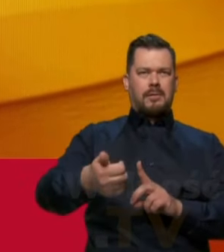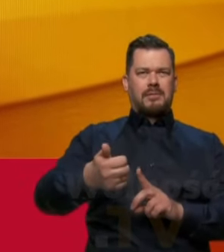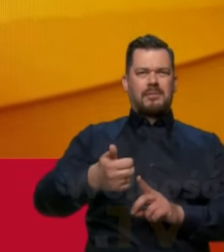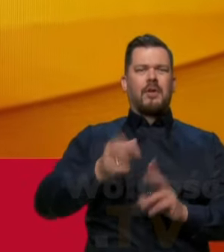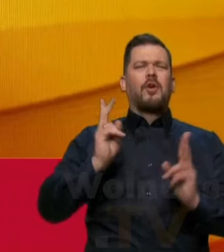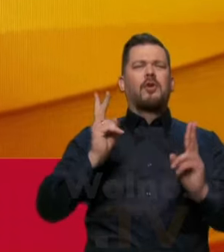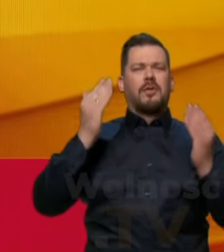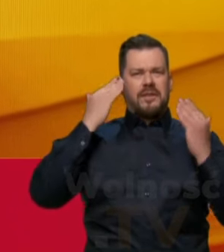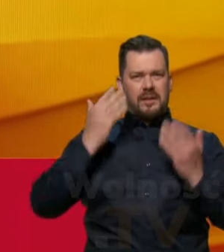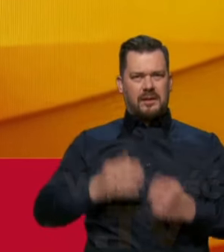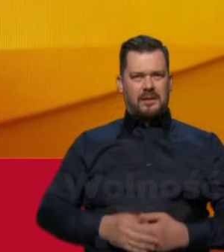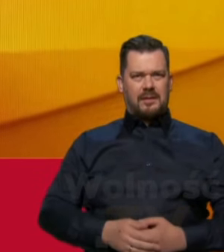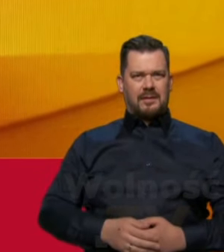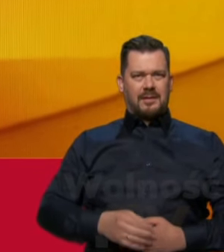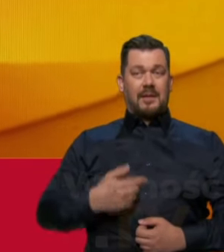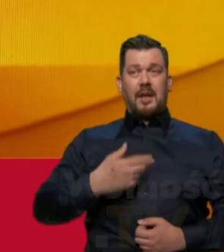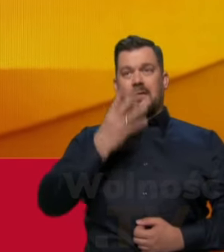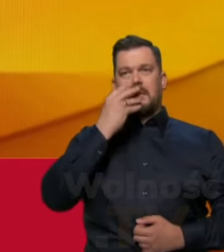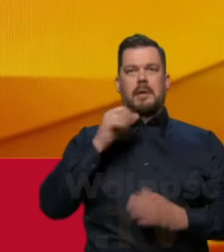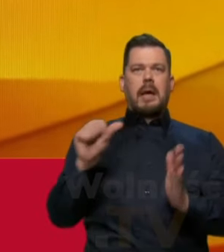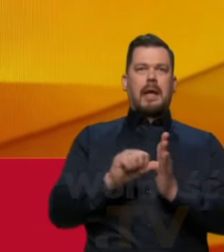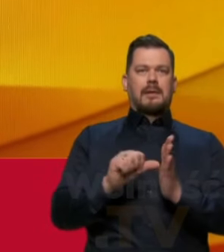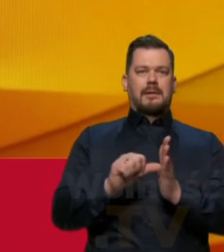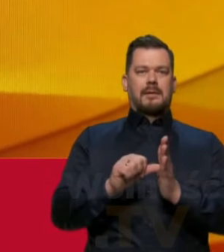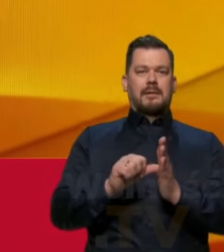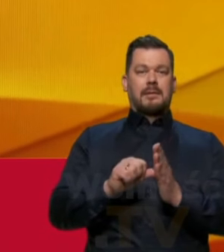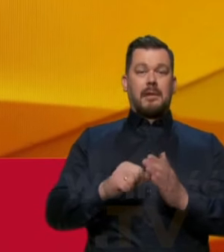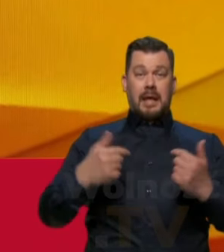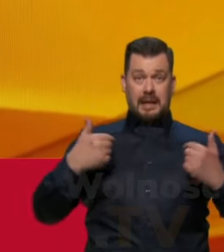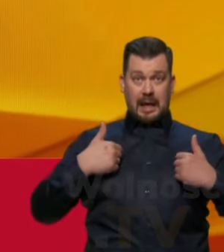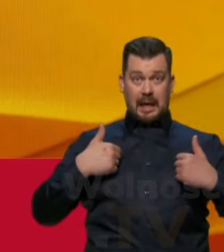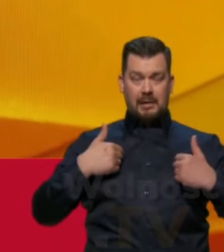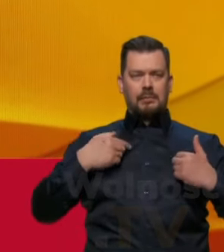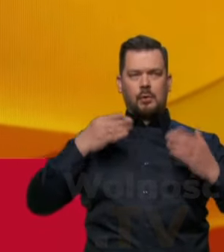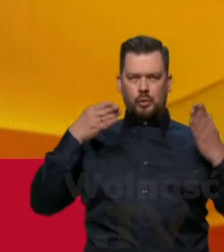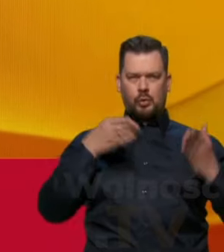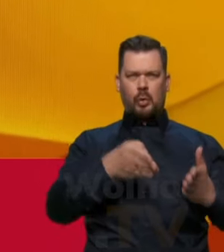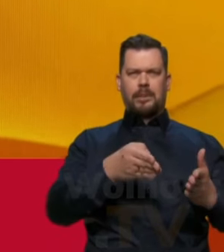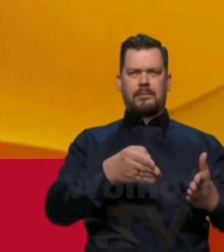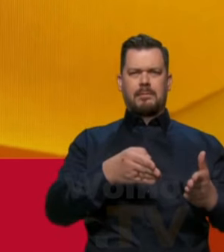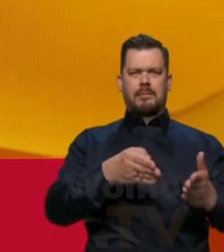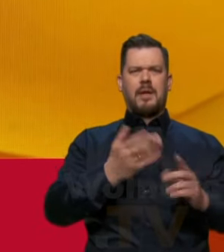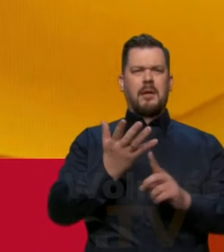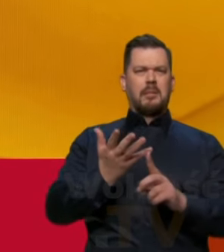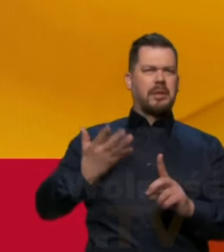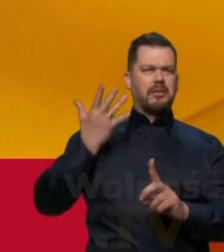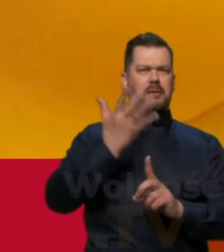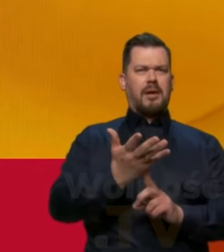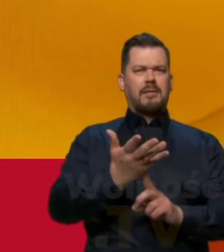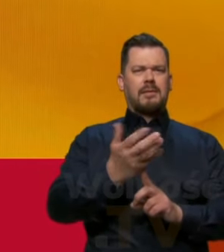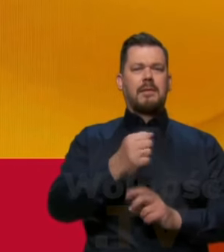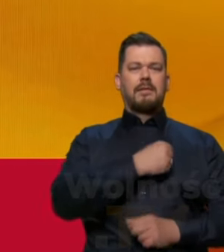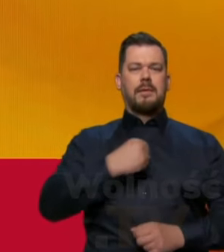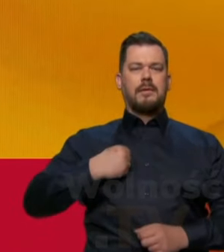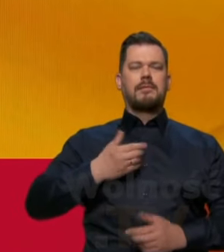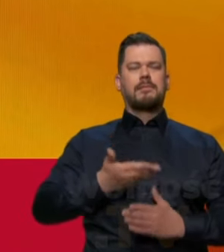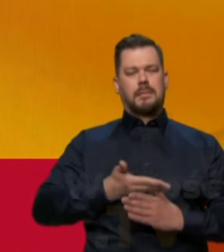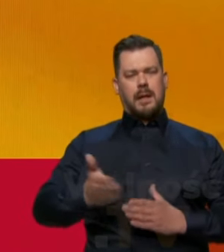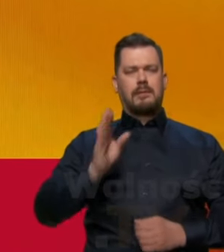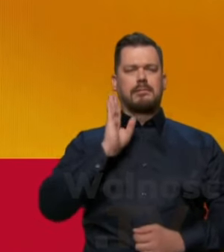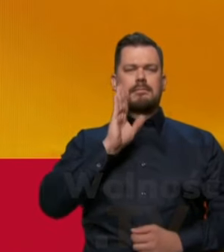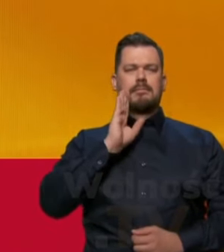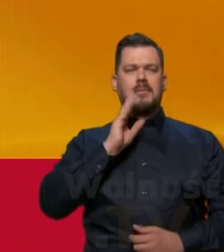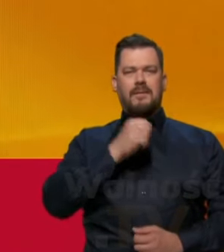półtora roku? Nikt nie wie w ogóle, jacy będą kandydaci wybrani. Ja się koncentrowałem przez ostatnie 5 lat na Warszawie i dalej się będę